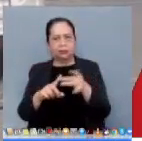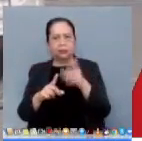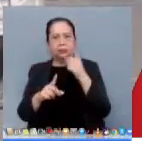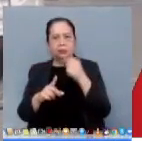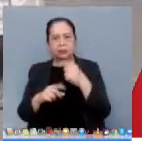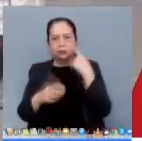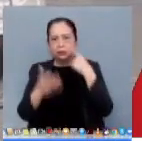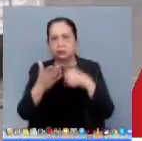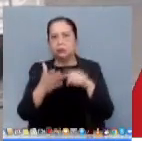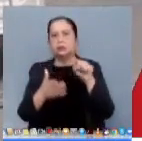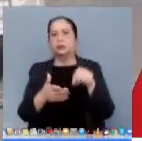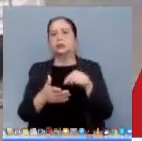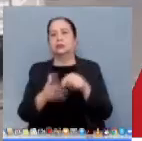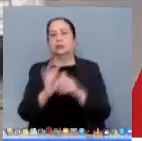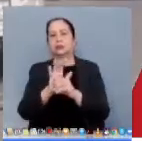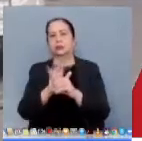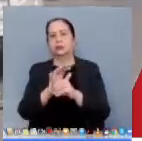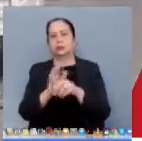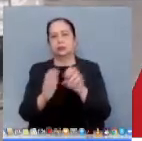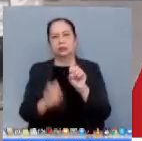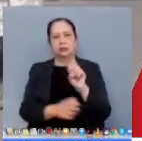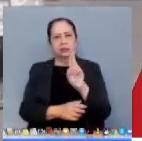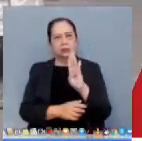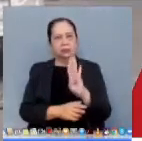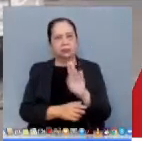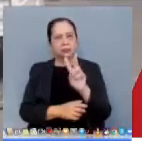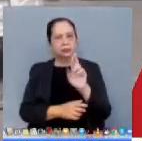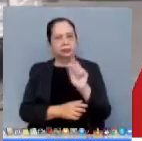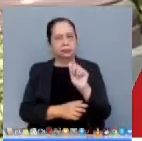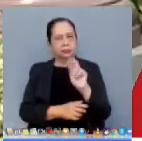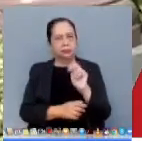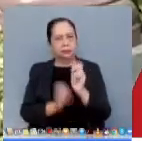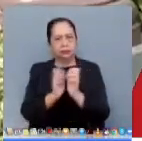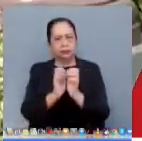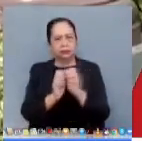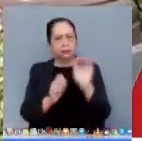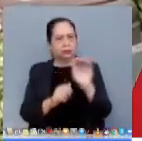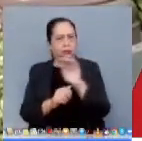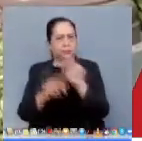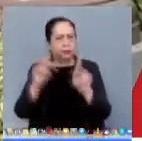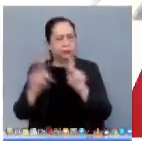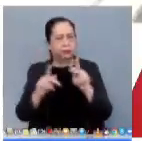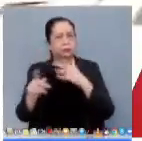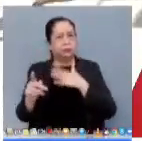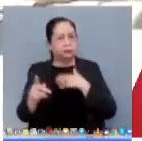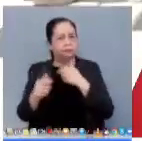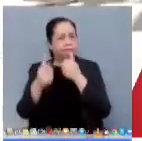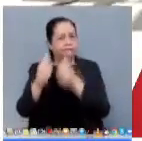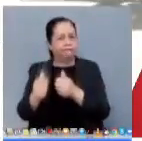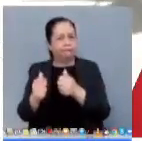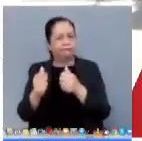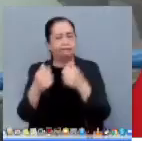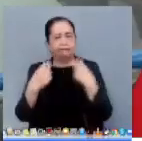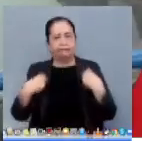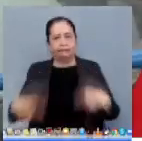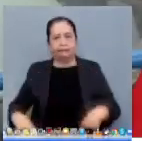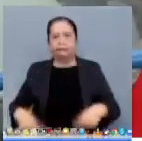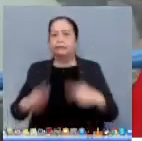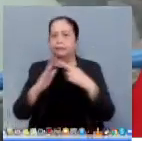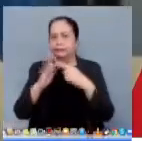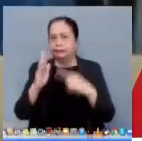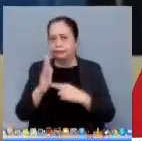naturang subvariant cases. Patuloy ang panawagan nila sa publiko na sumunod sa minimum public health standards